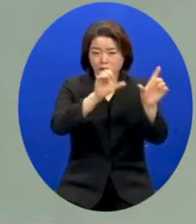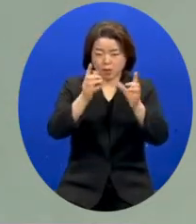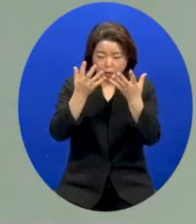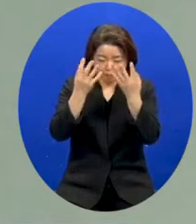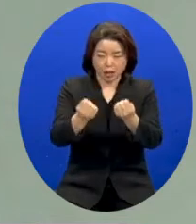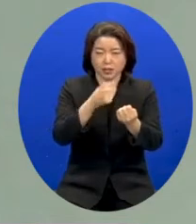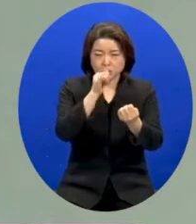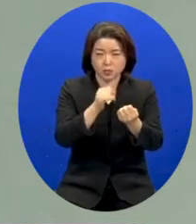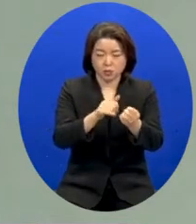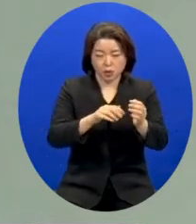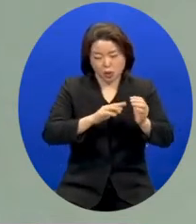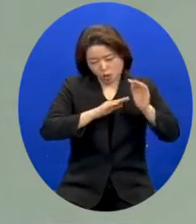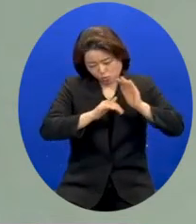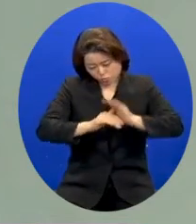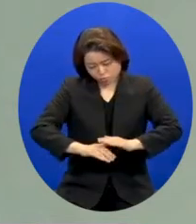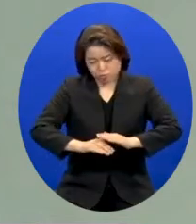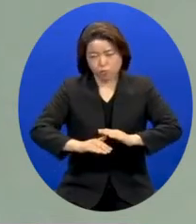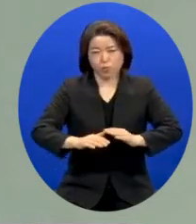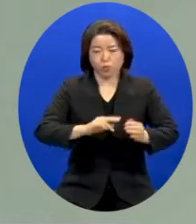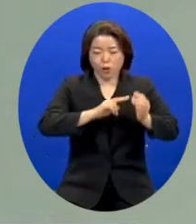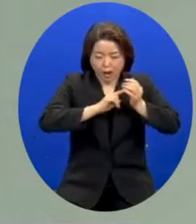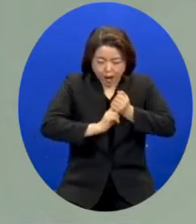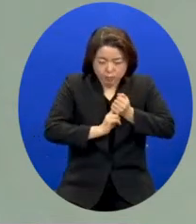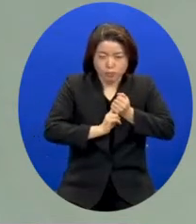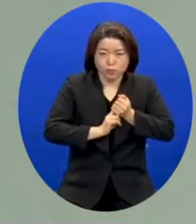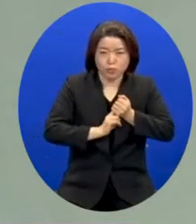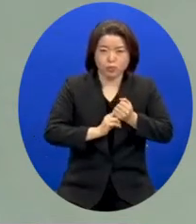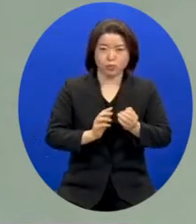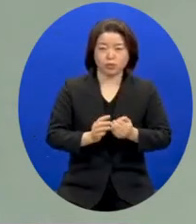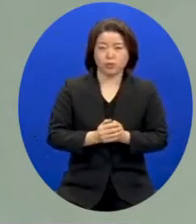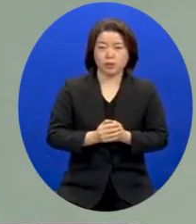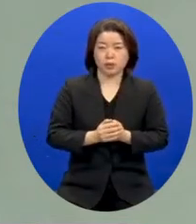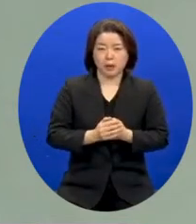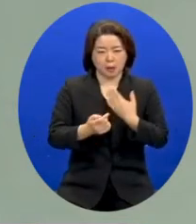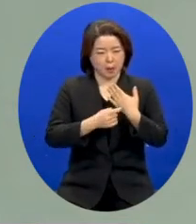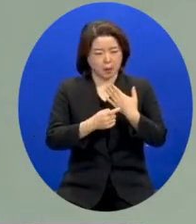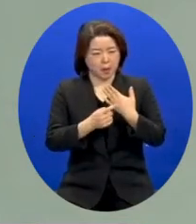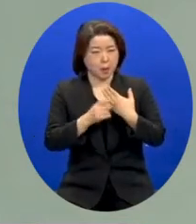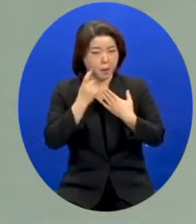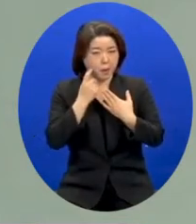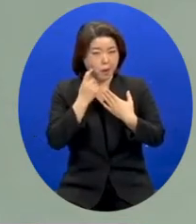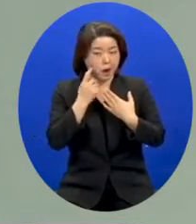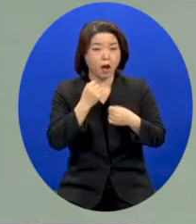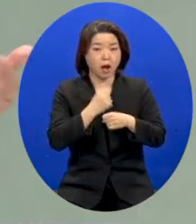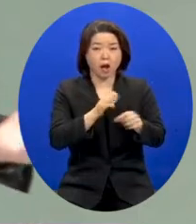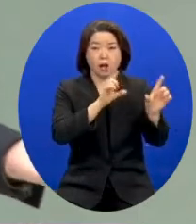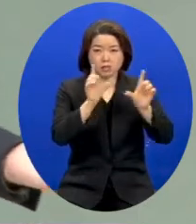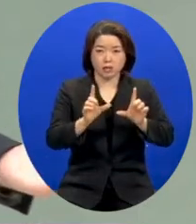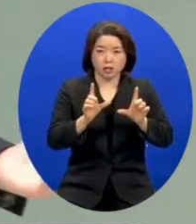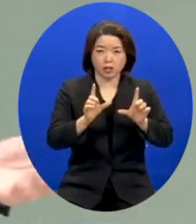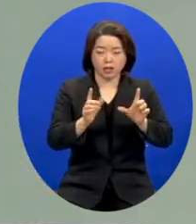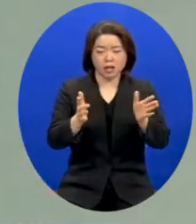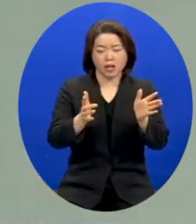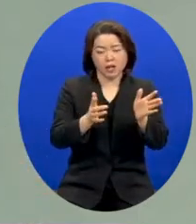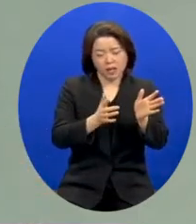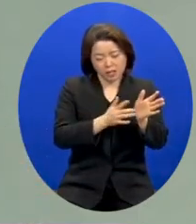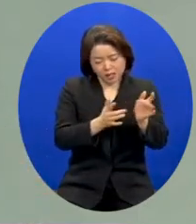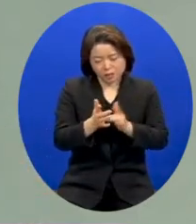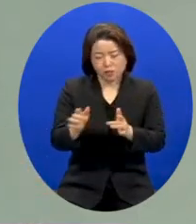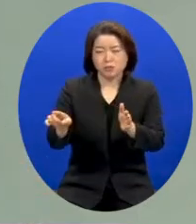누르고 감추고 그리고 꾸미고 그렇게 삽니다. 그러니 예수 믿는 것도 피곤한